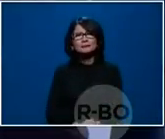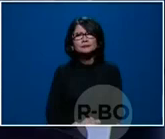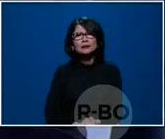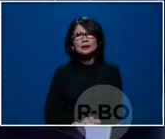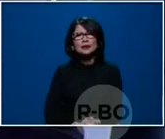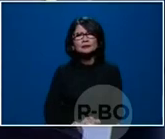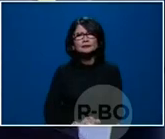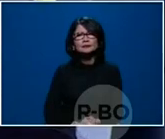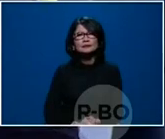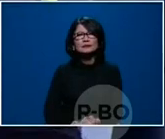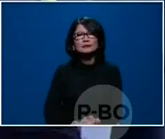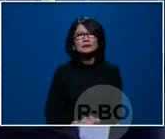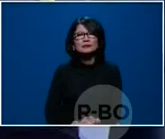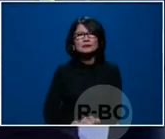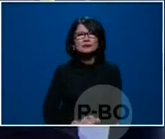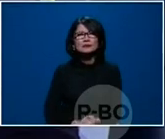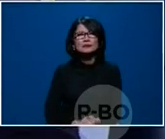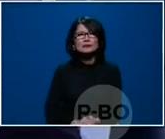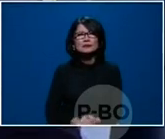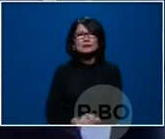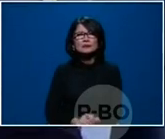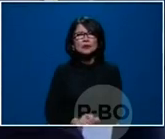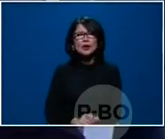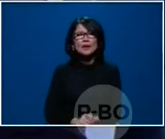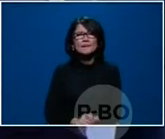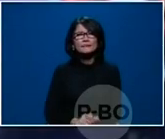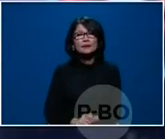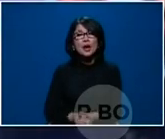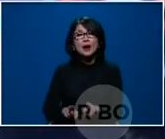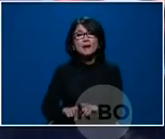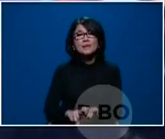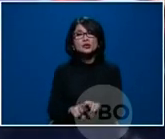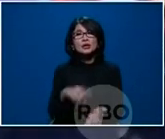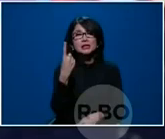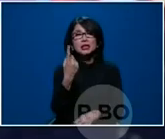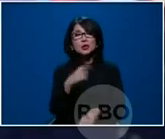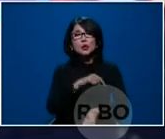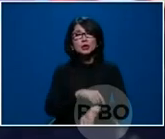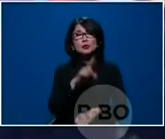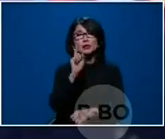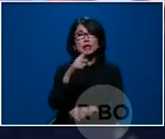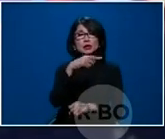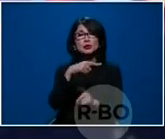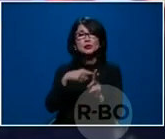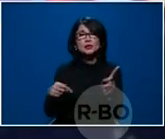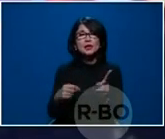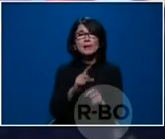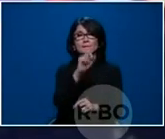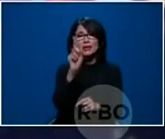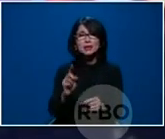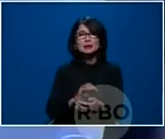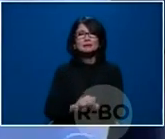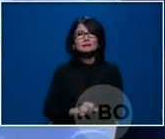kepada pendukung paslon kedua paslon 1 anda memiliki waktu 1 Seteng menit untuk menjawab pertanyaan tersebut